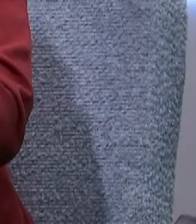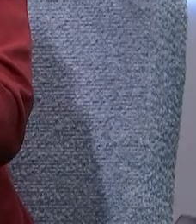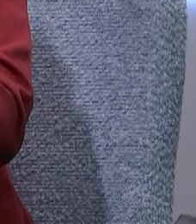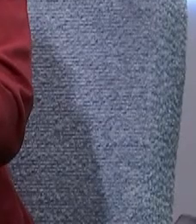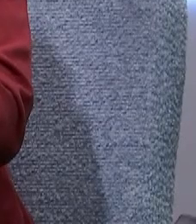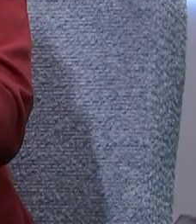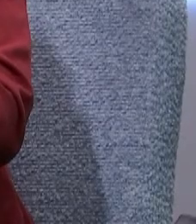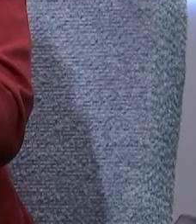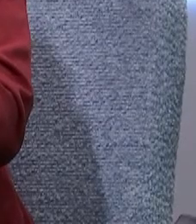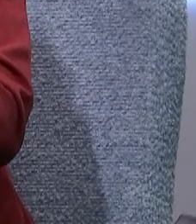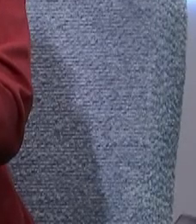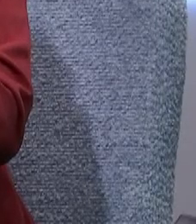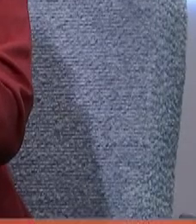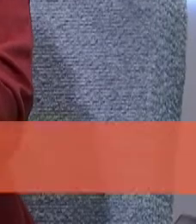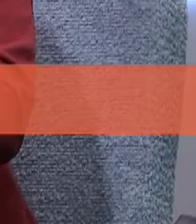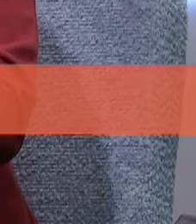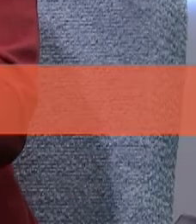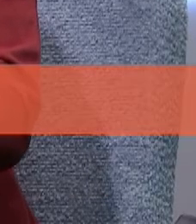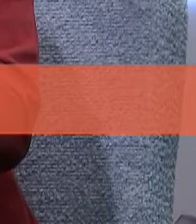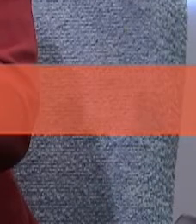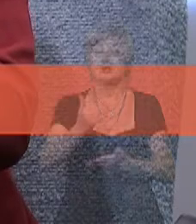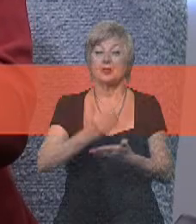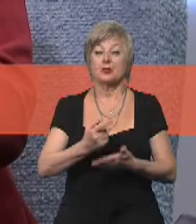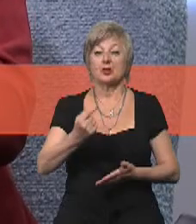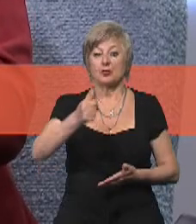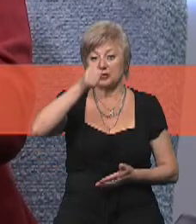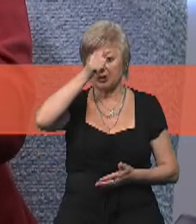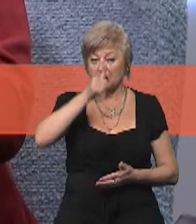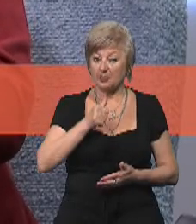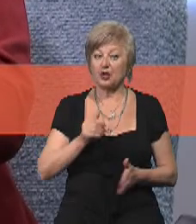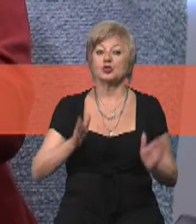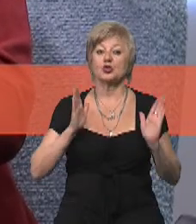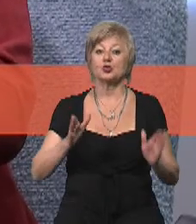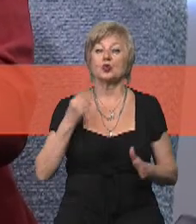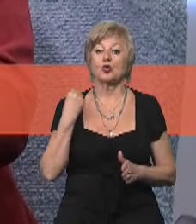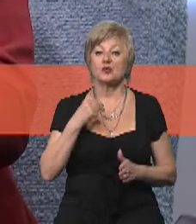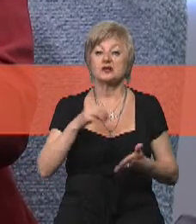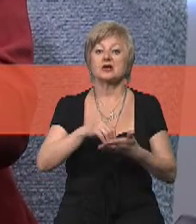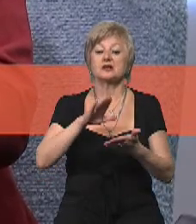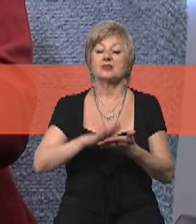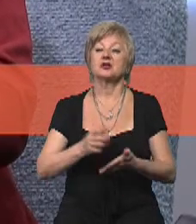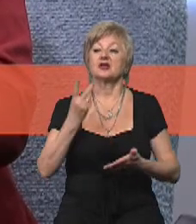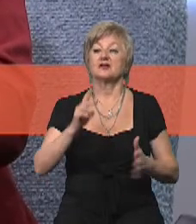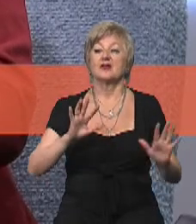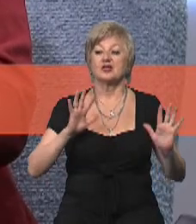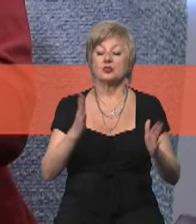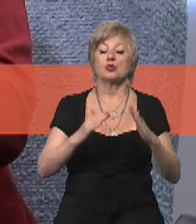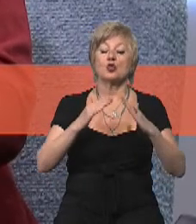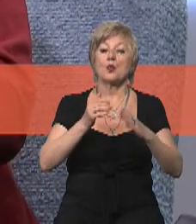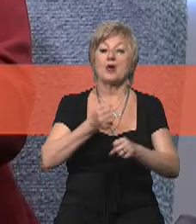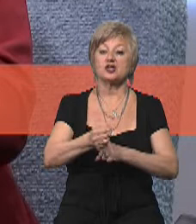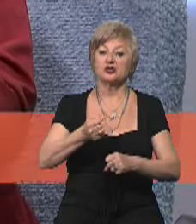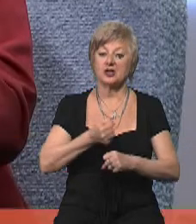Вітаю вас, шановні телеглядачі. За останні півтора місяці тільки у Запоріжжі зафіксовано два випадки домашнього